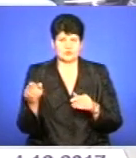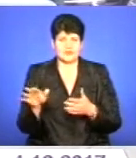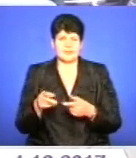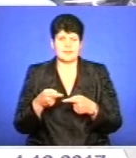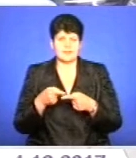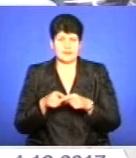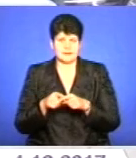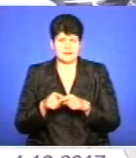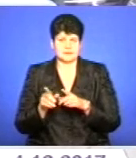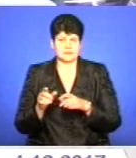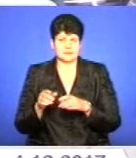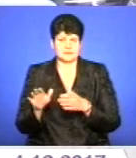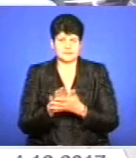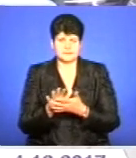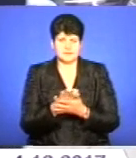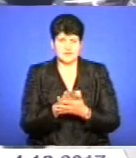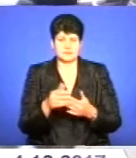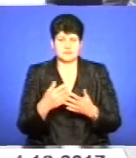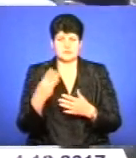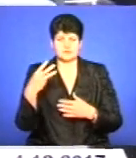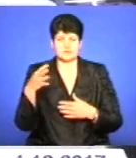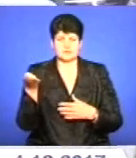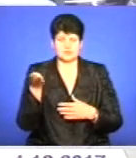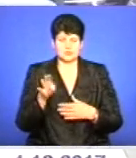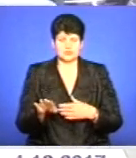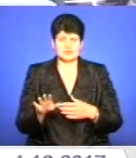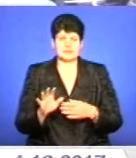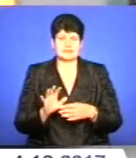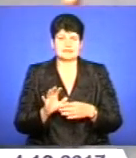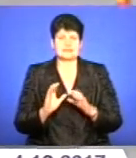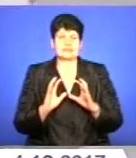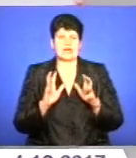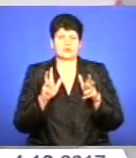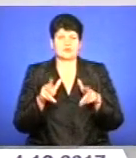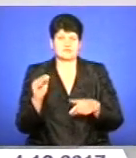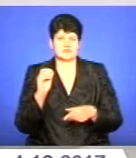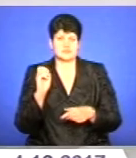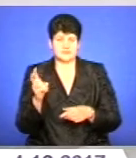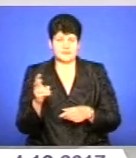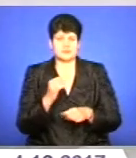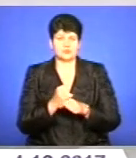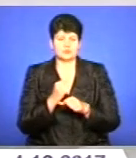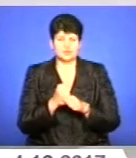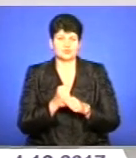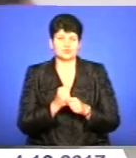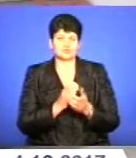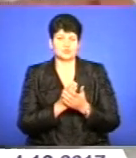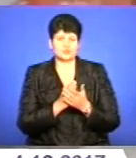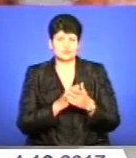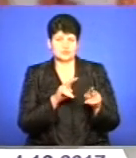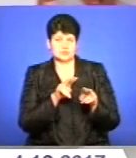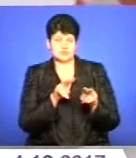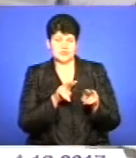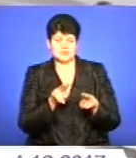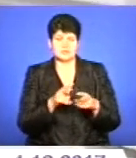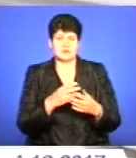також понад 30 одиниць тракторів в ЖЕКах. За роботою комунальних служб активно стежать громадські